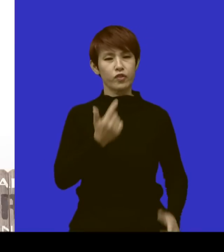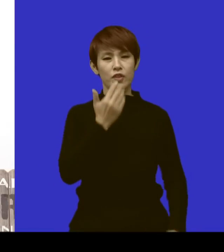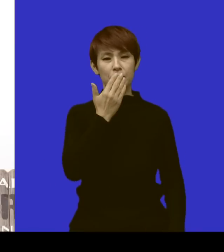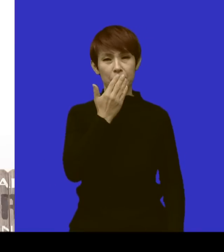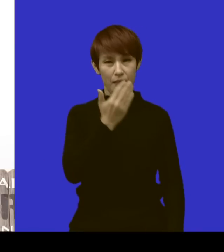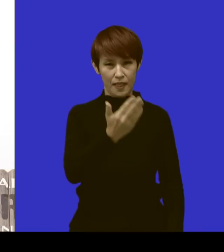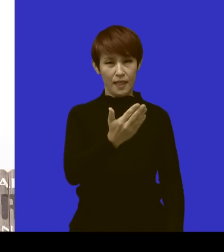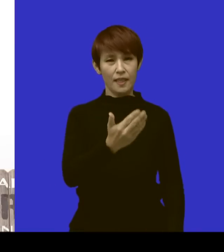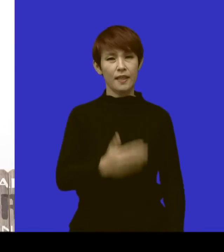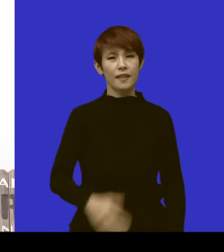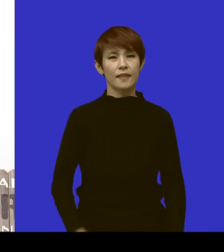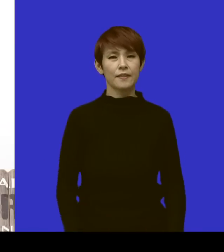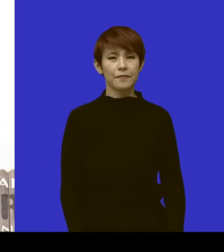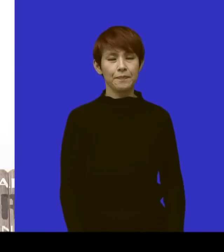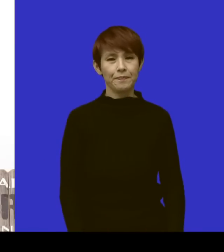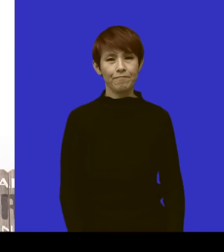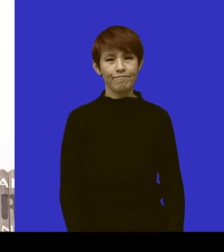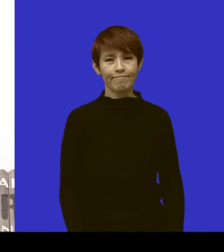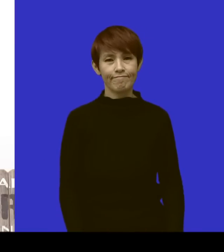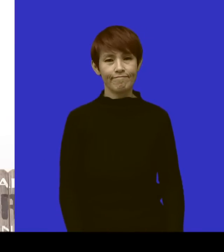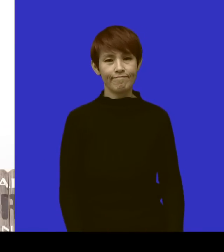생기고